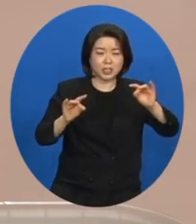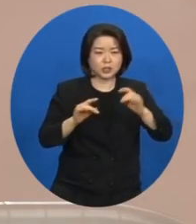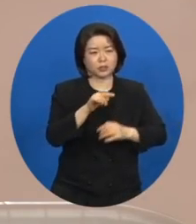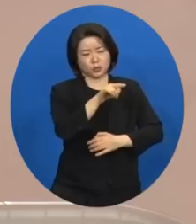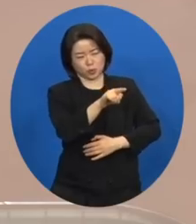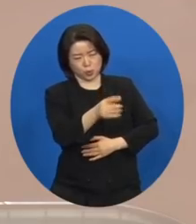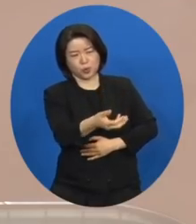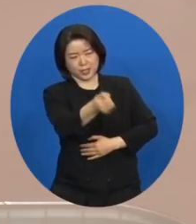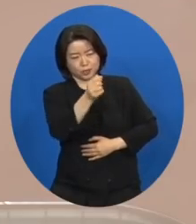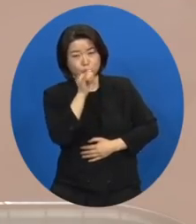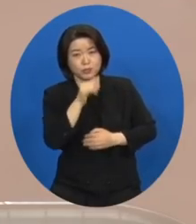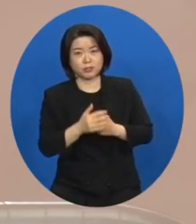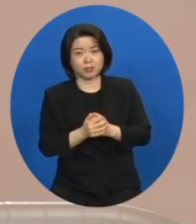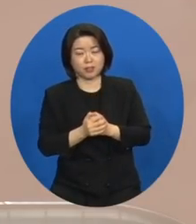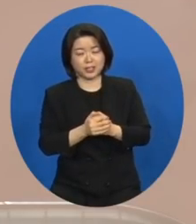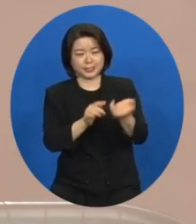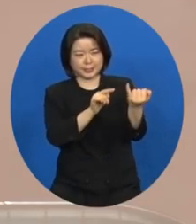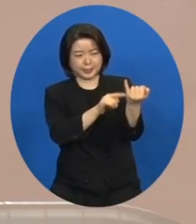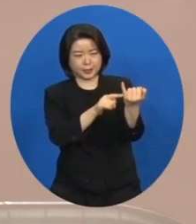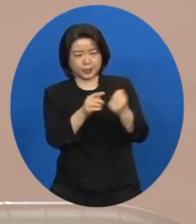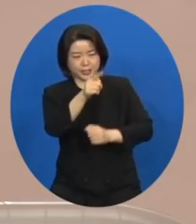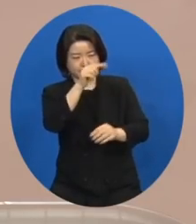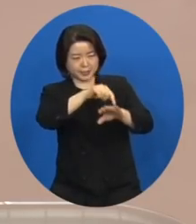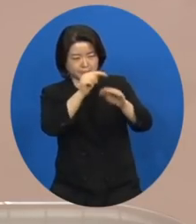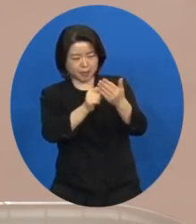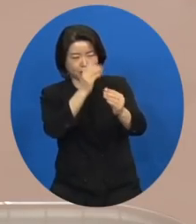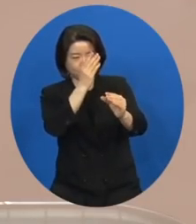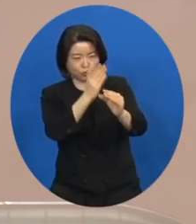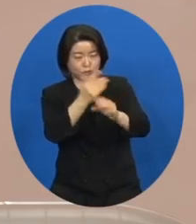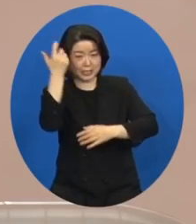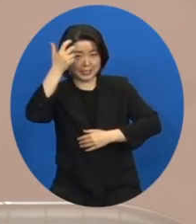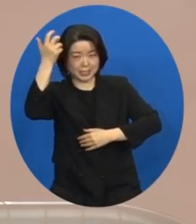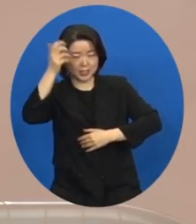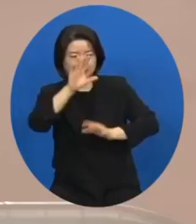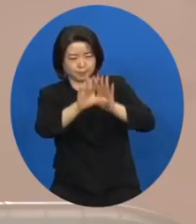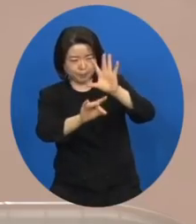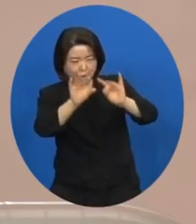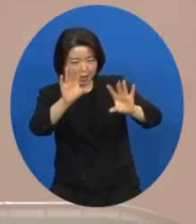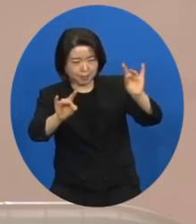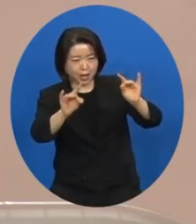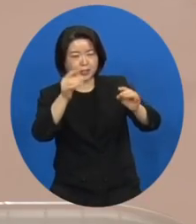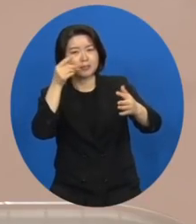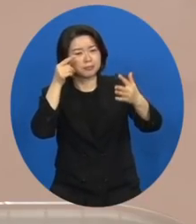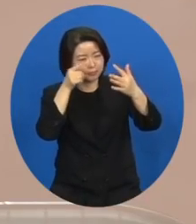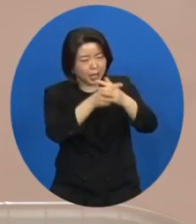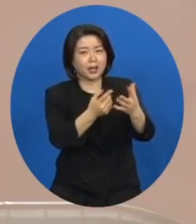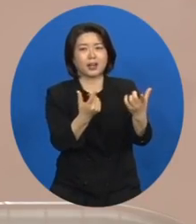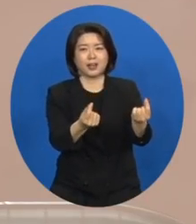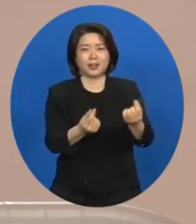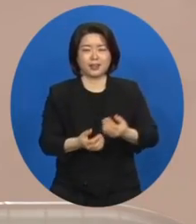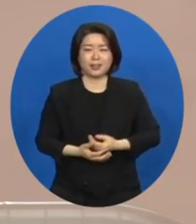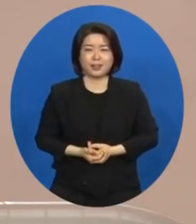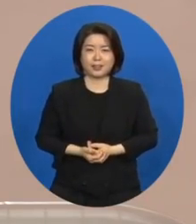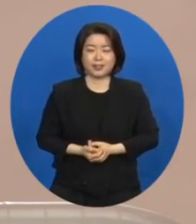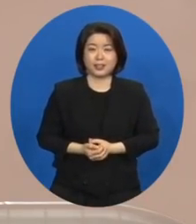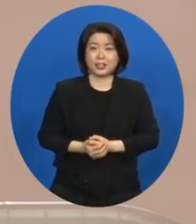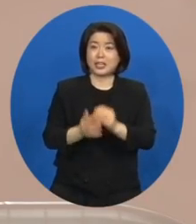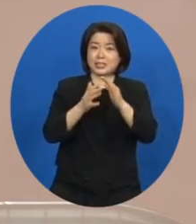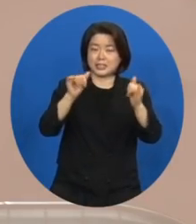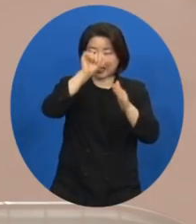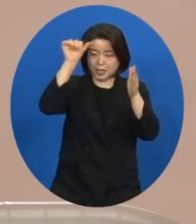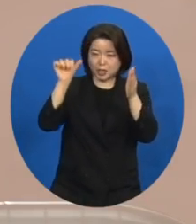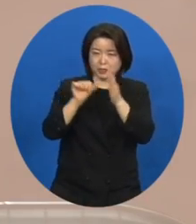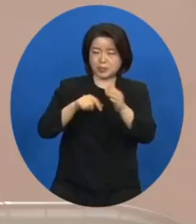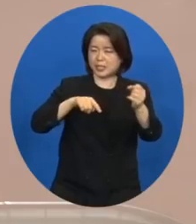있구나 예수님은 그 여인의 그 중심에 염원에 매 마름 을 보신 겁니다 사람들은 인생의 의미